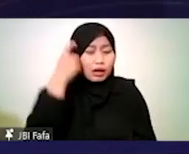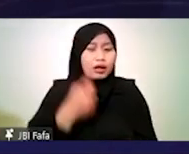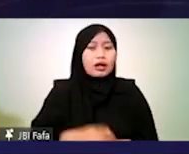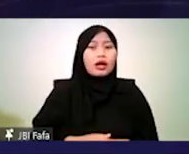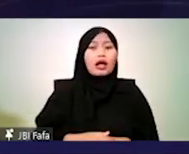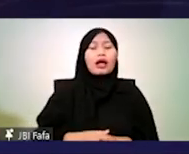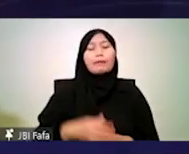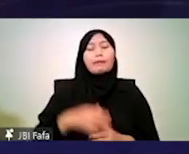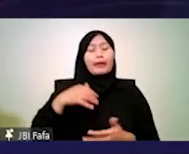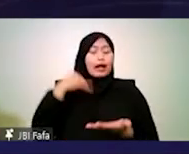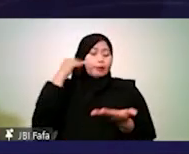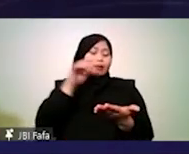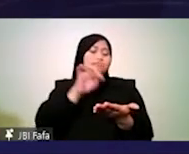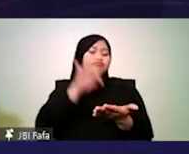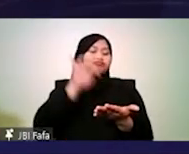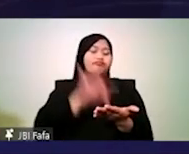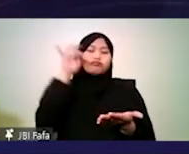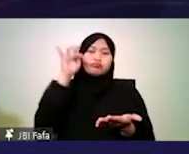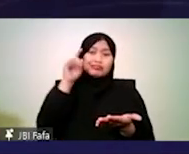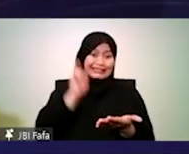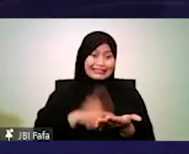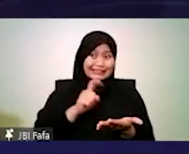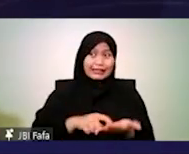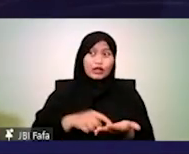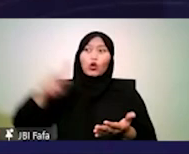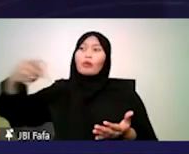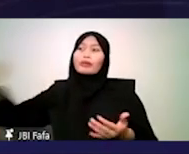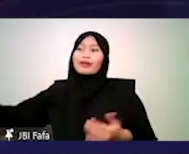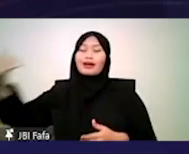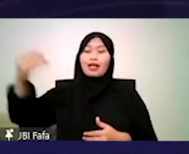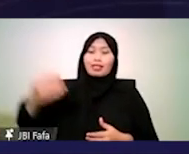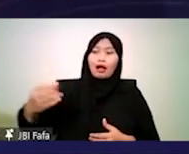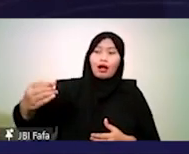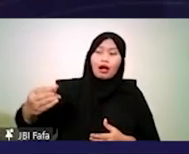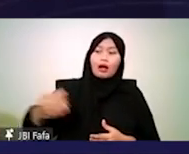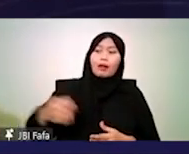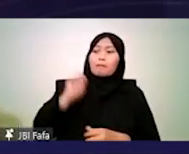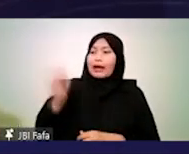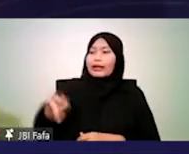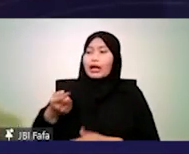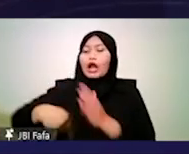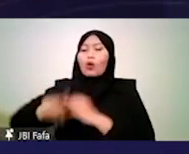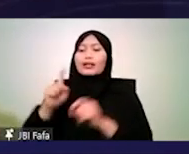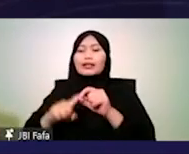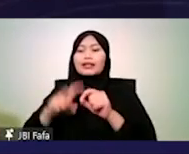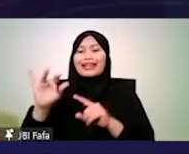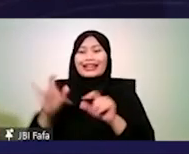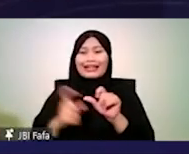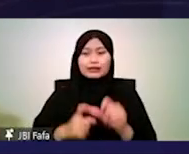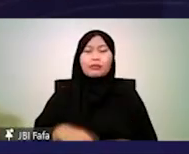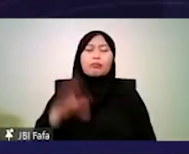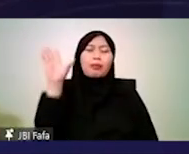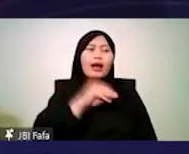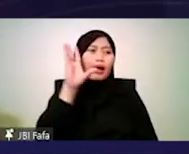buka hp buka air kopinya datang sendiri membayarnya pakai keris kalau malam-malam kawan-kawan ya